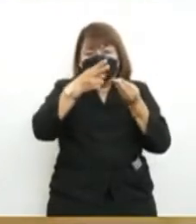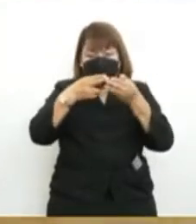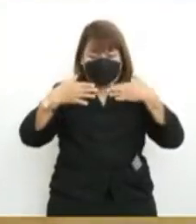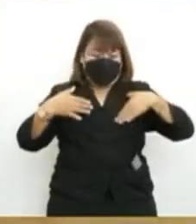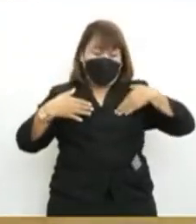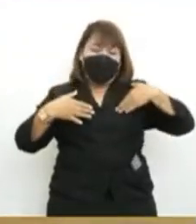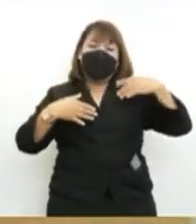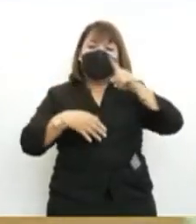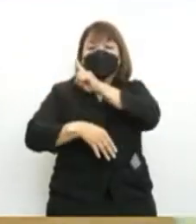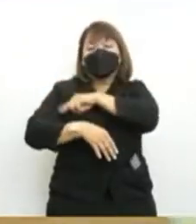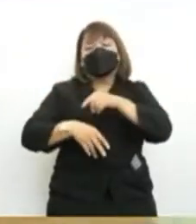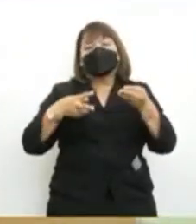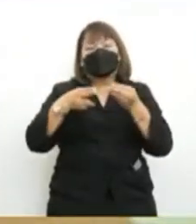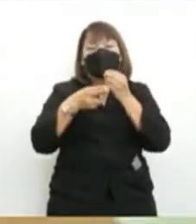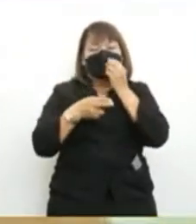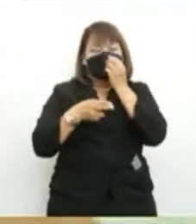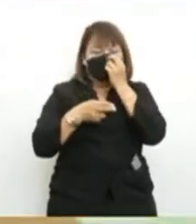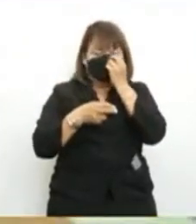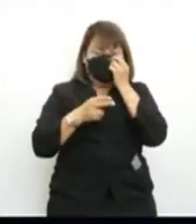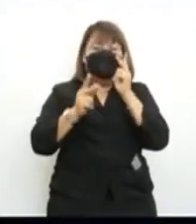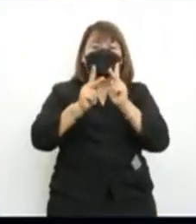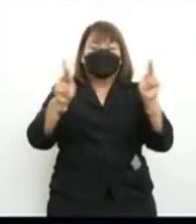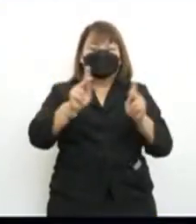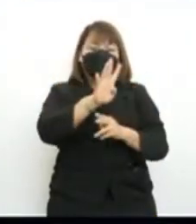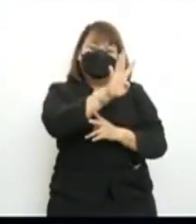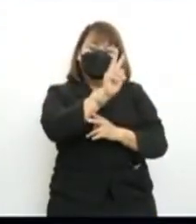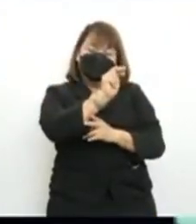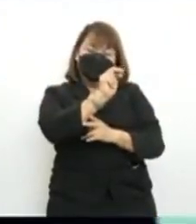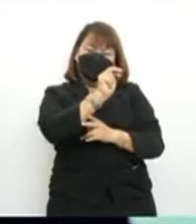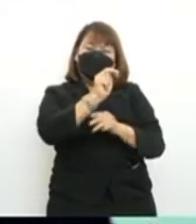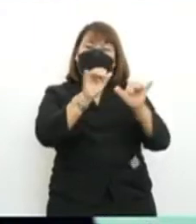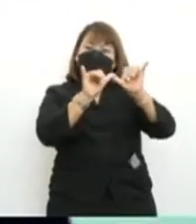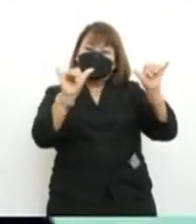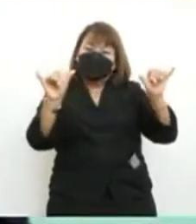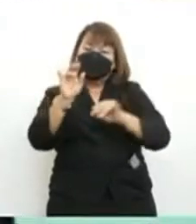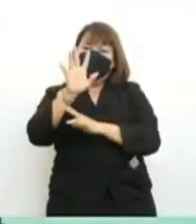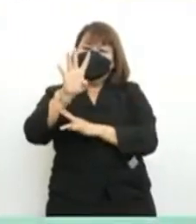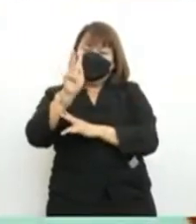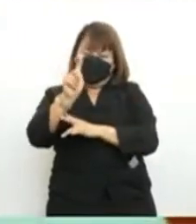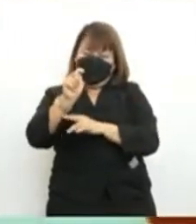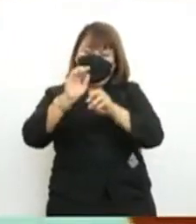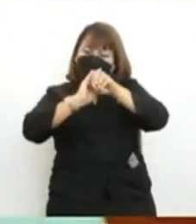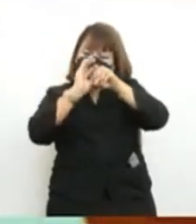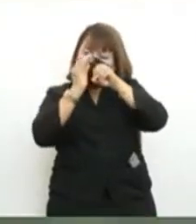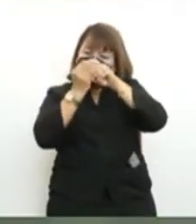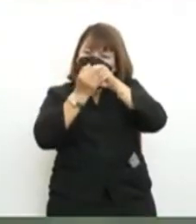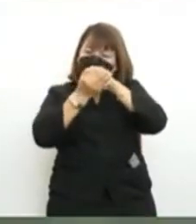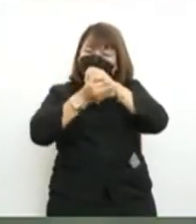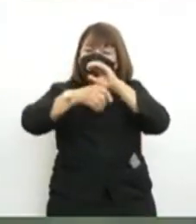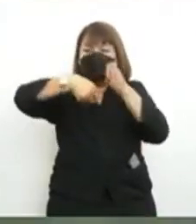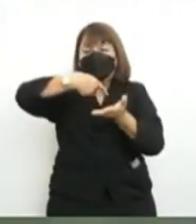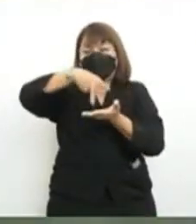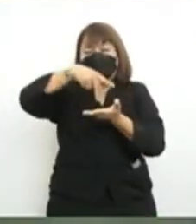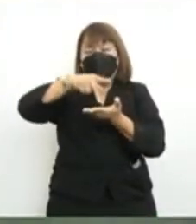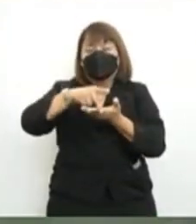างประมาณ4นิ้วยาว4นิ้วนำมาหุ้มลูกปิงปองโดยใช้ได้เบอร์20มัด